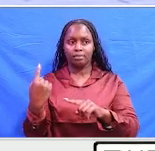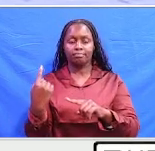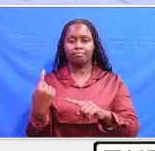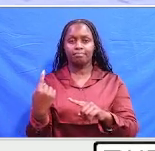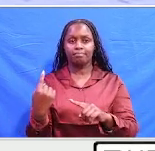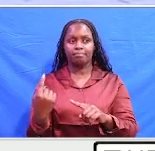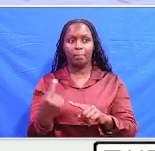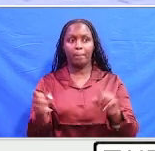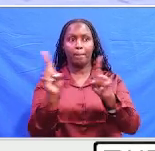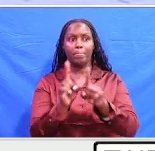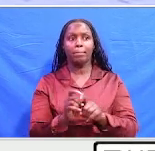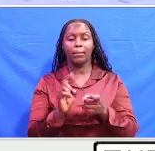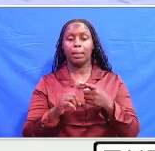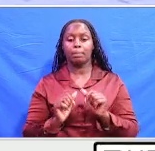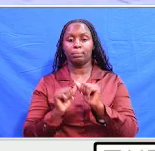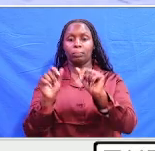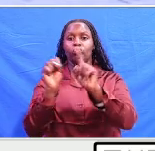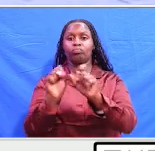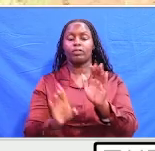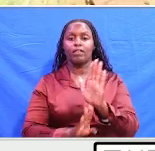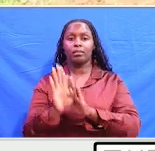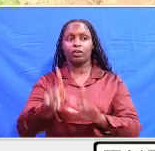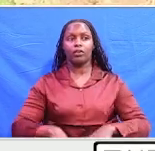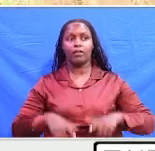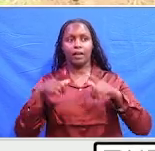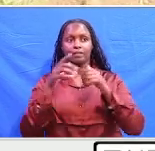inaendelea kumuimarisha kimaisha.